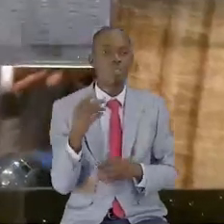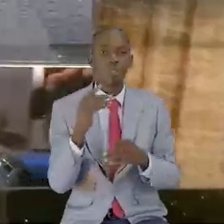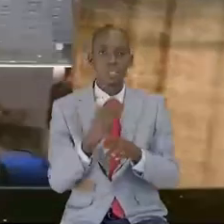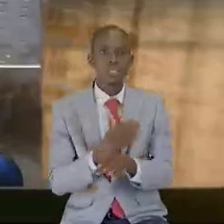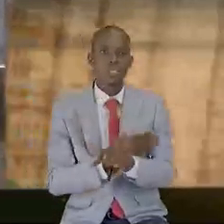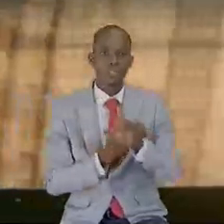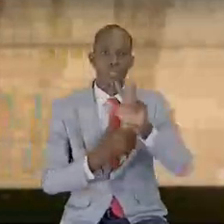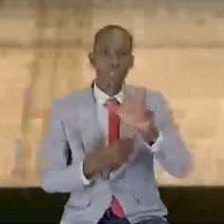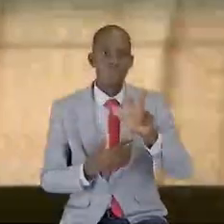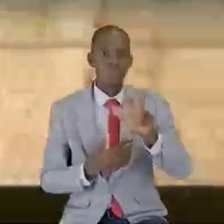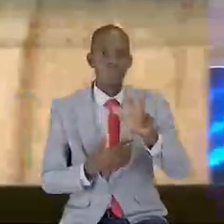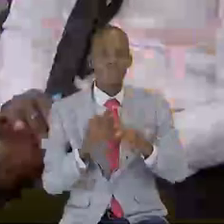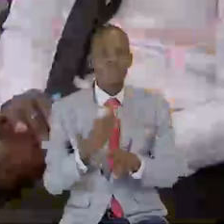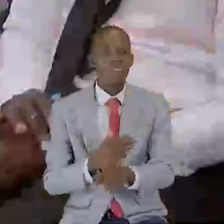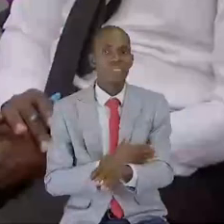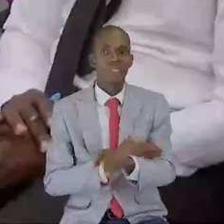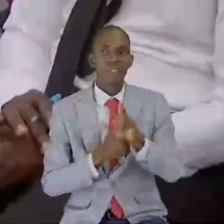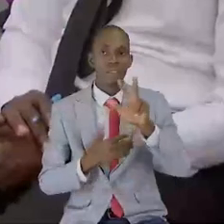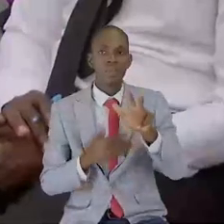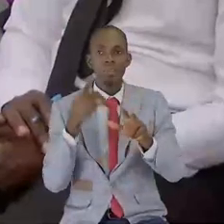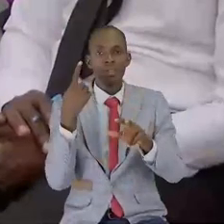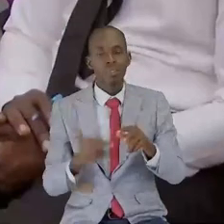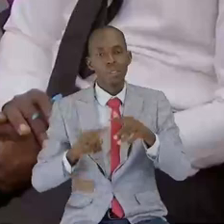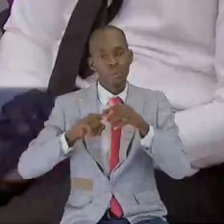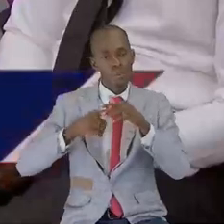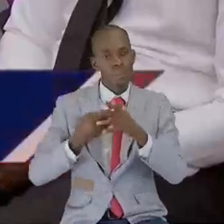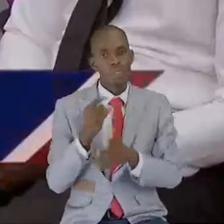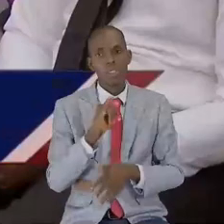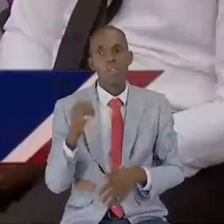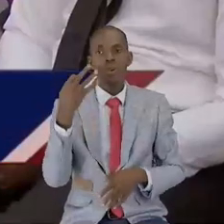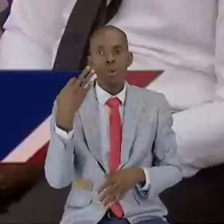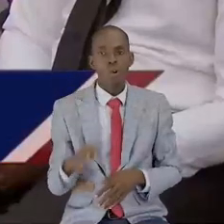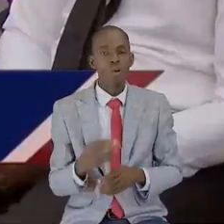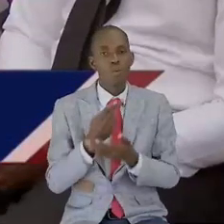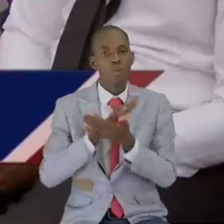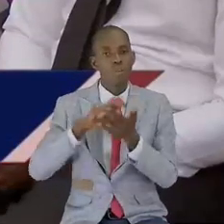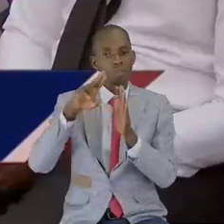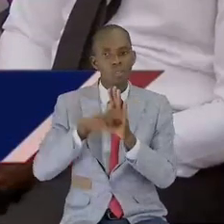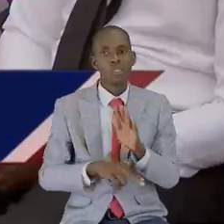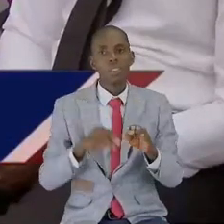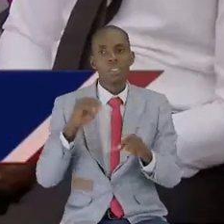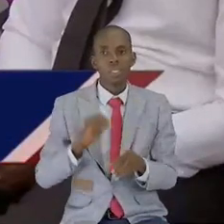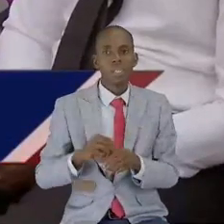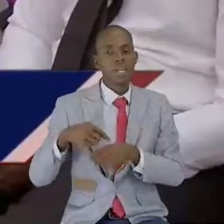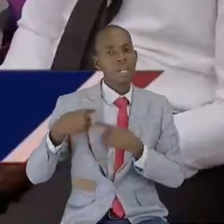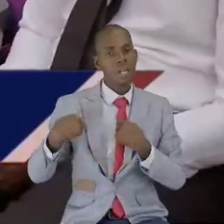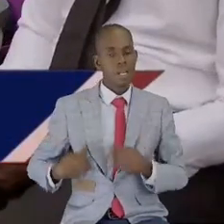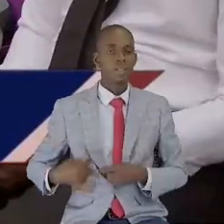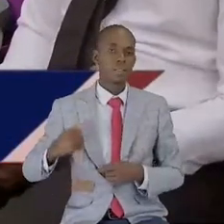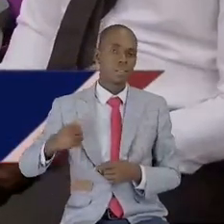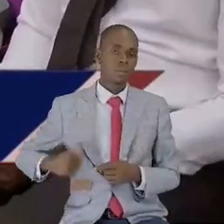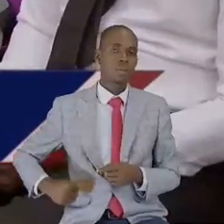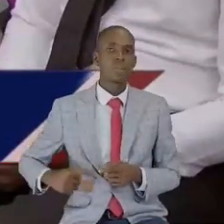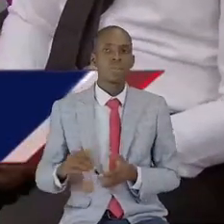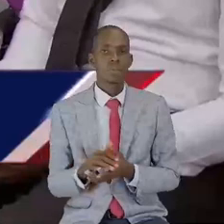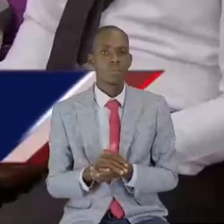Troisième élément maintenant, la fondation pour la piété de la circoncision du